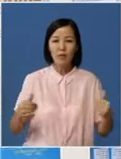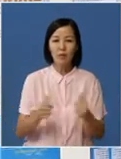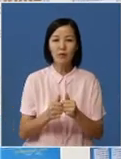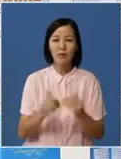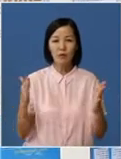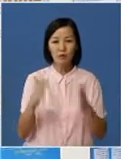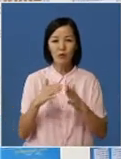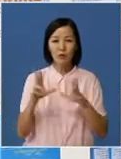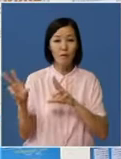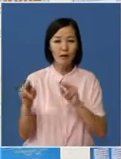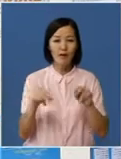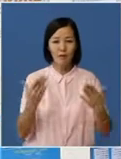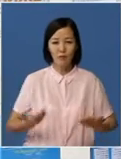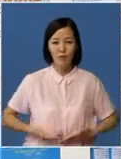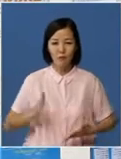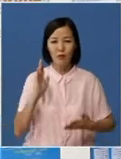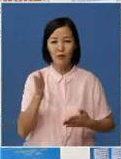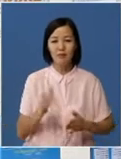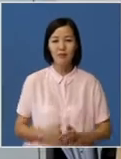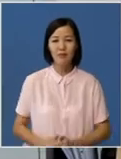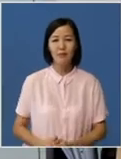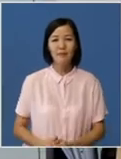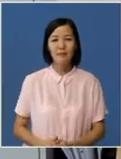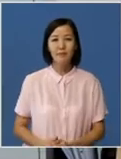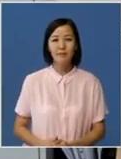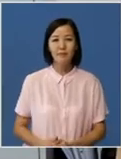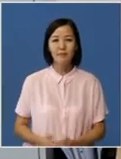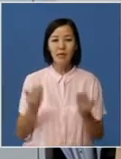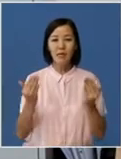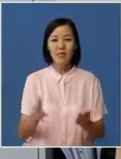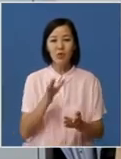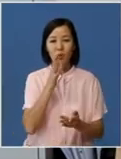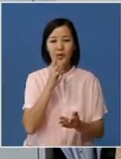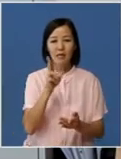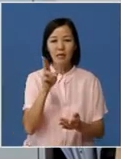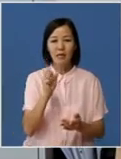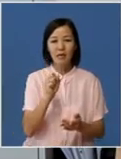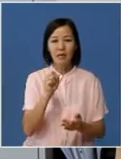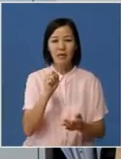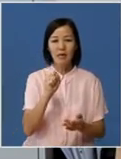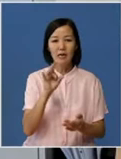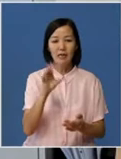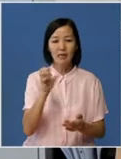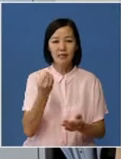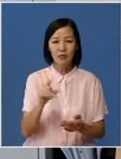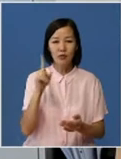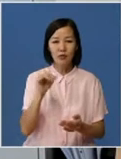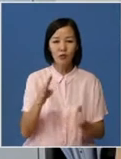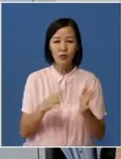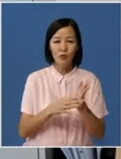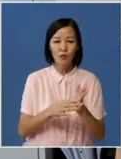үйде бақытты өмір сүреміз, бұйырса. Қазіргі уақытта біздің Қарасай ауданымыз бойынша 109 өтініш